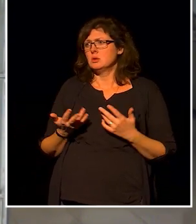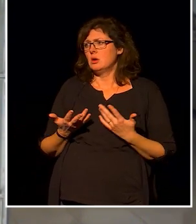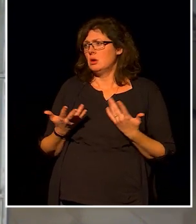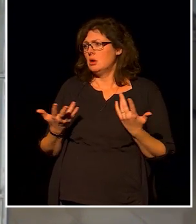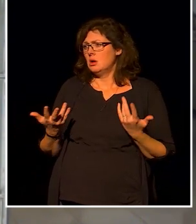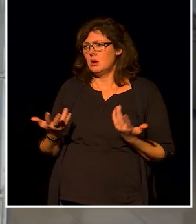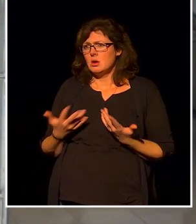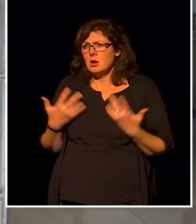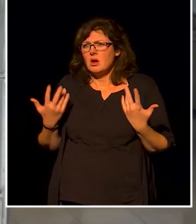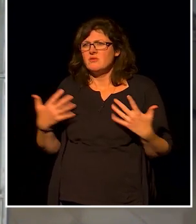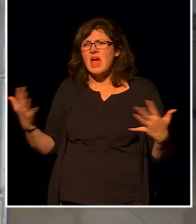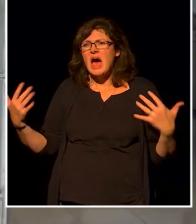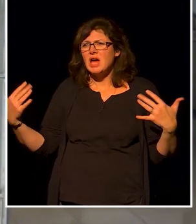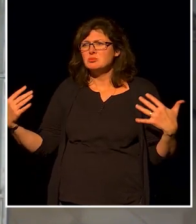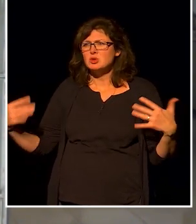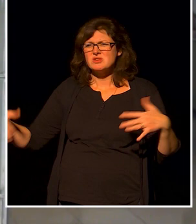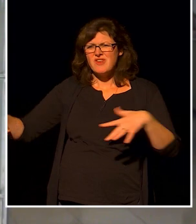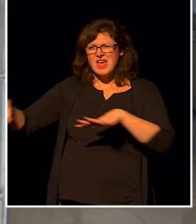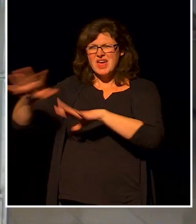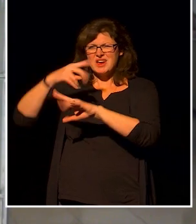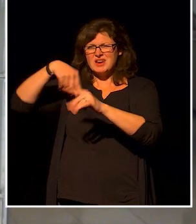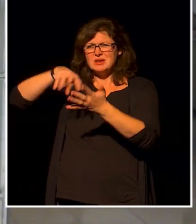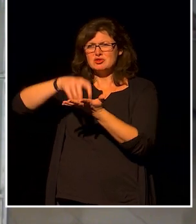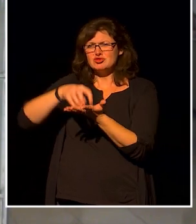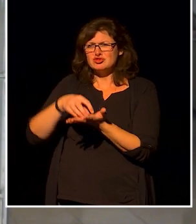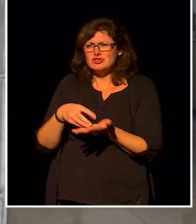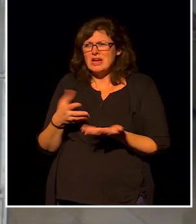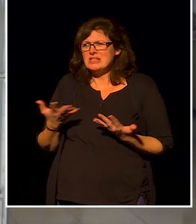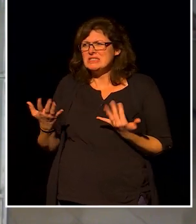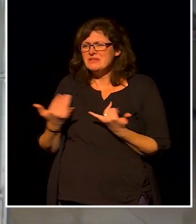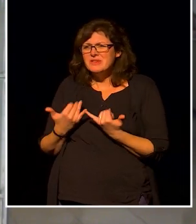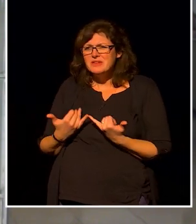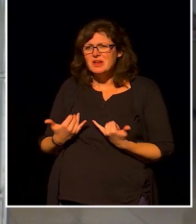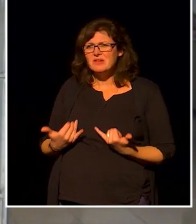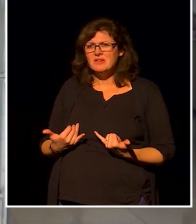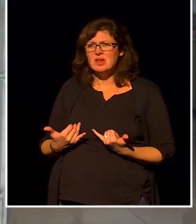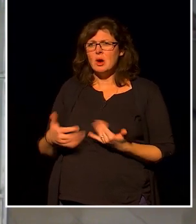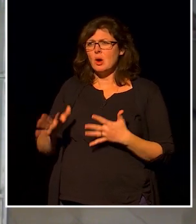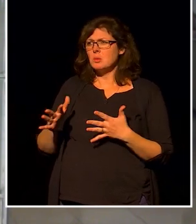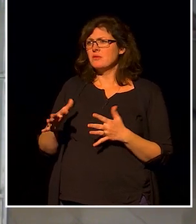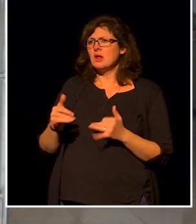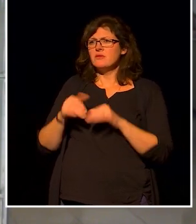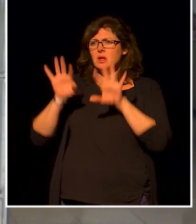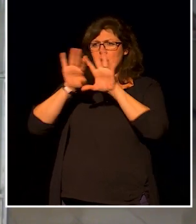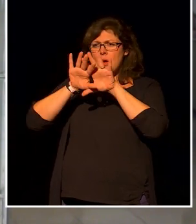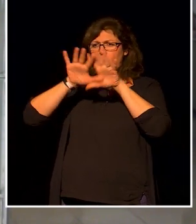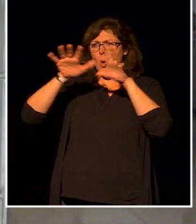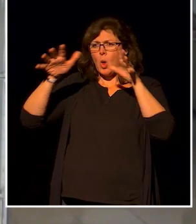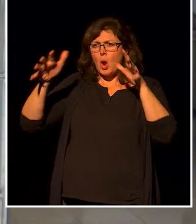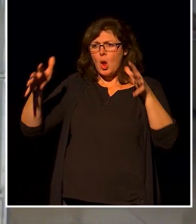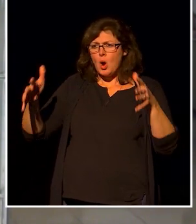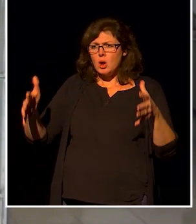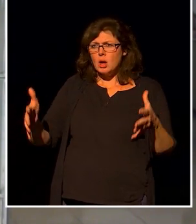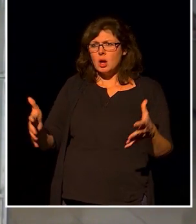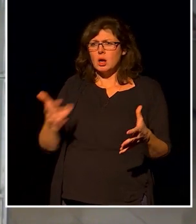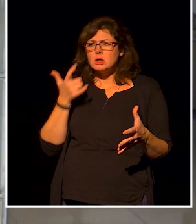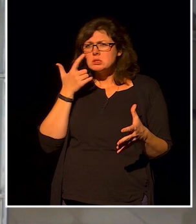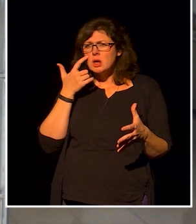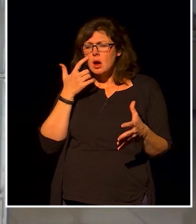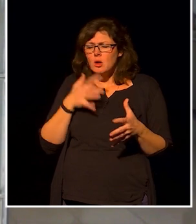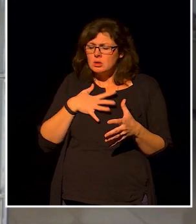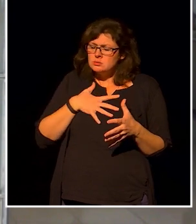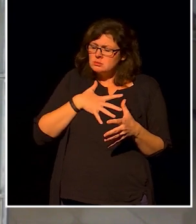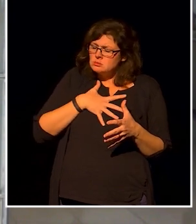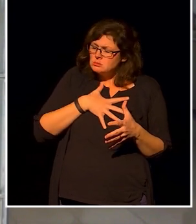die Atmosphäre der Stadt ist, so eine Glocke der Trauer, der